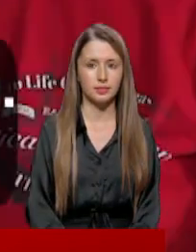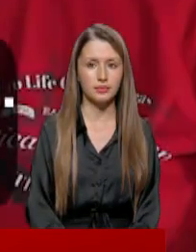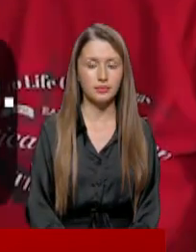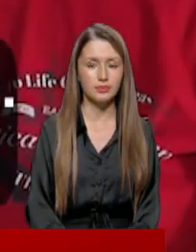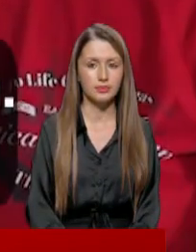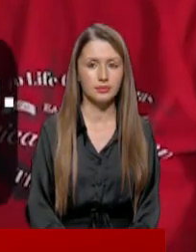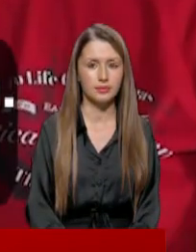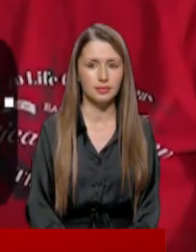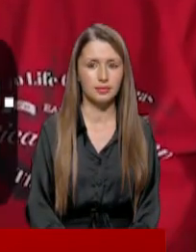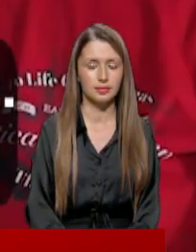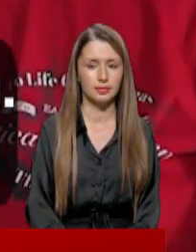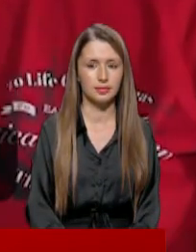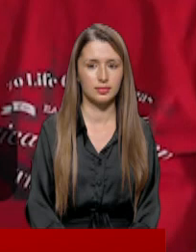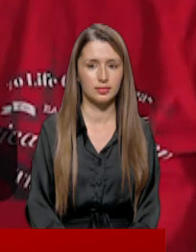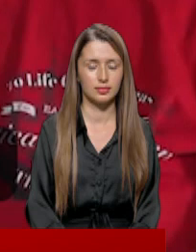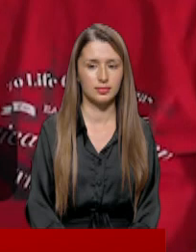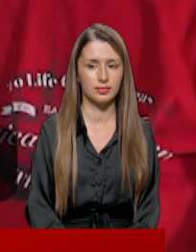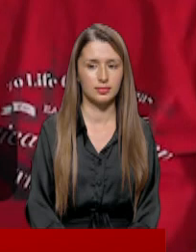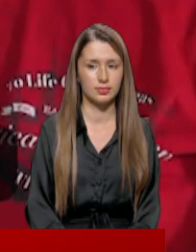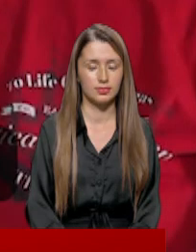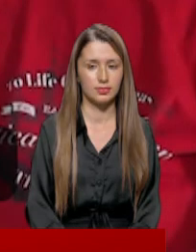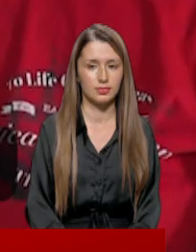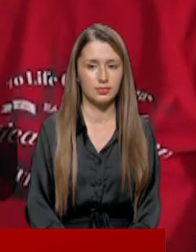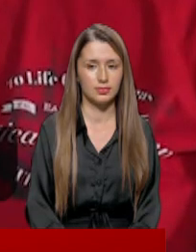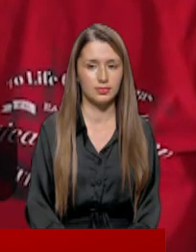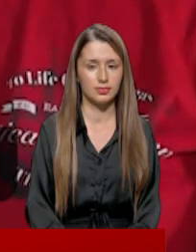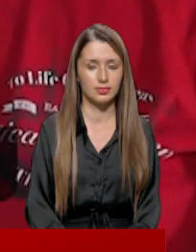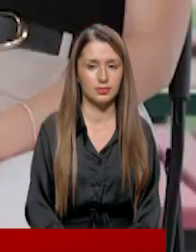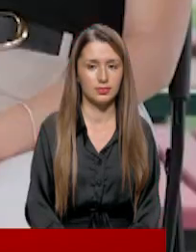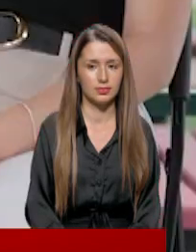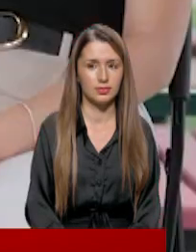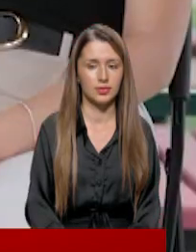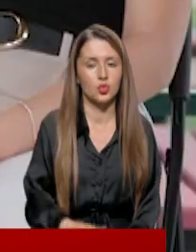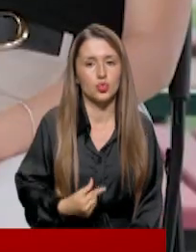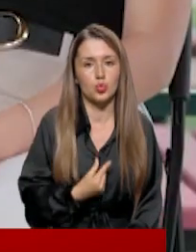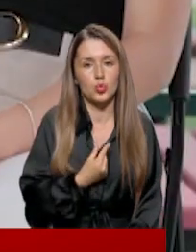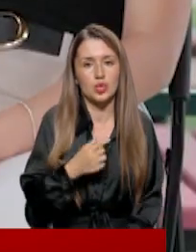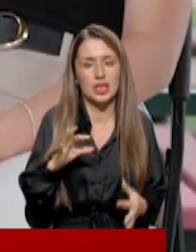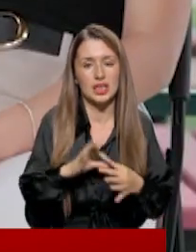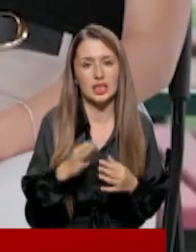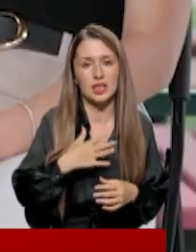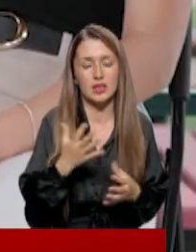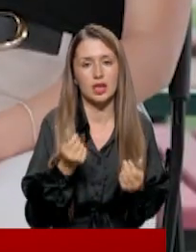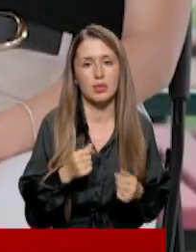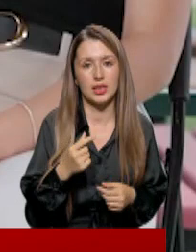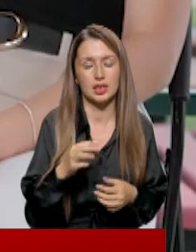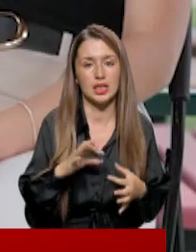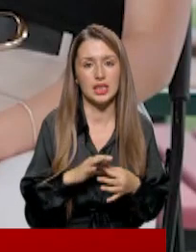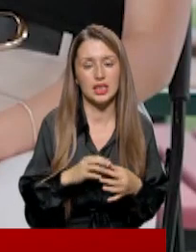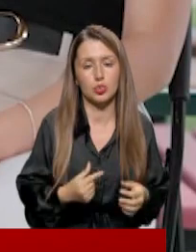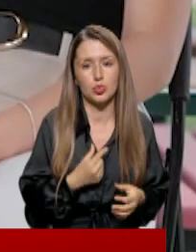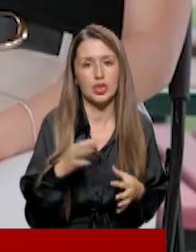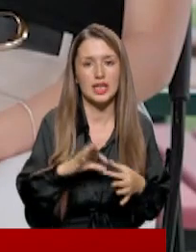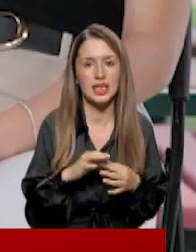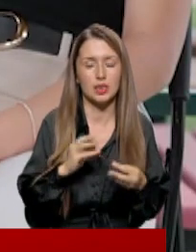Tek başıma bir araba alamam, ev alamam. Ben istemez miyim arabaya bineyim, evim olsun? Umutla ilgili, nefes almakla ilgili, umut etmekle